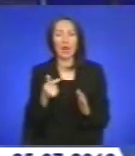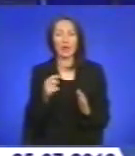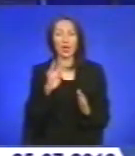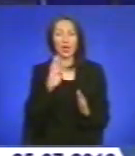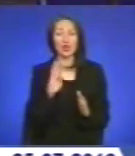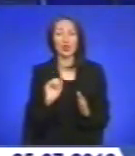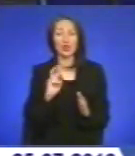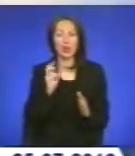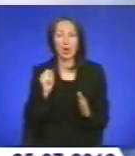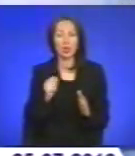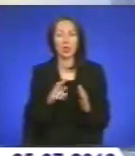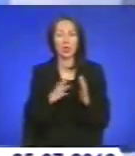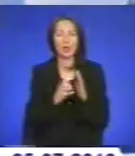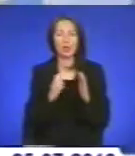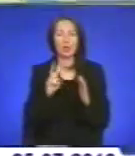903.